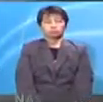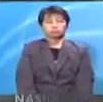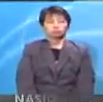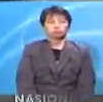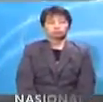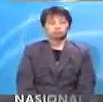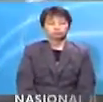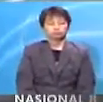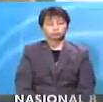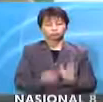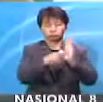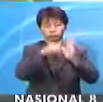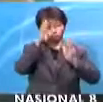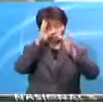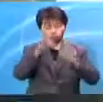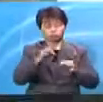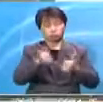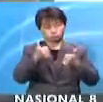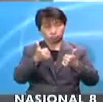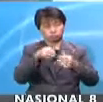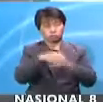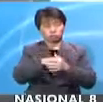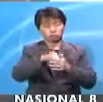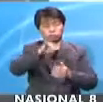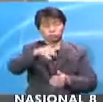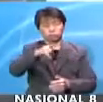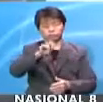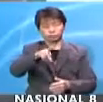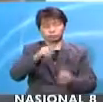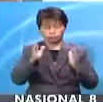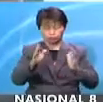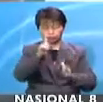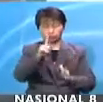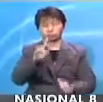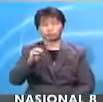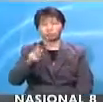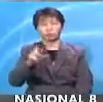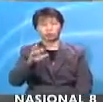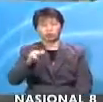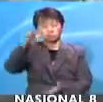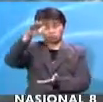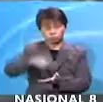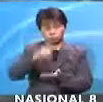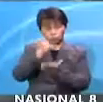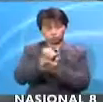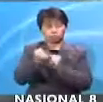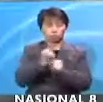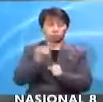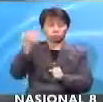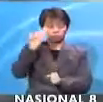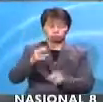setelah mencatat keputusan merangsangkan dalam gtv pasal 1 nqri mengurangkan jinayah tahun lalu